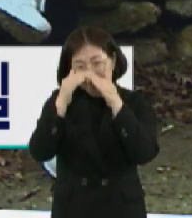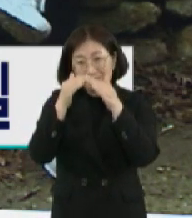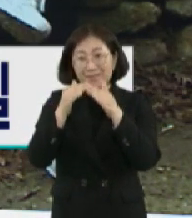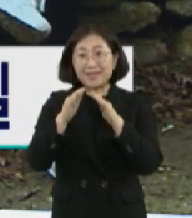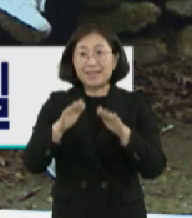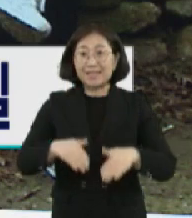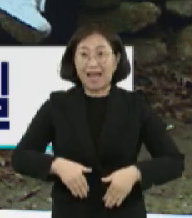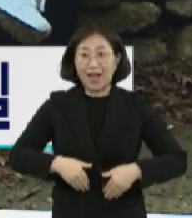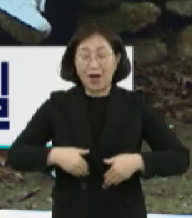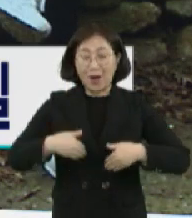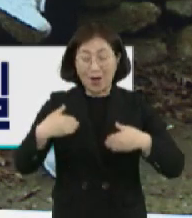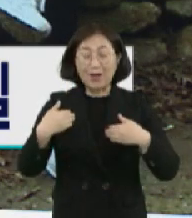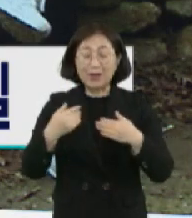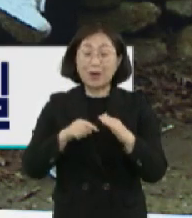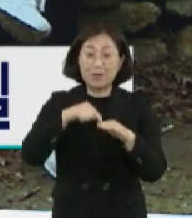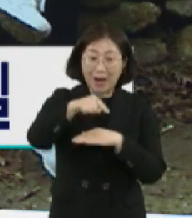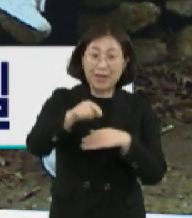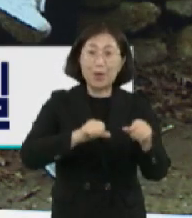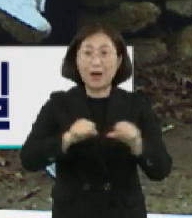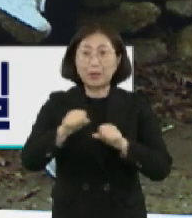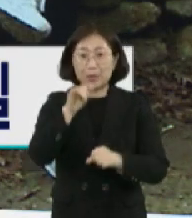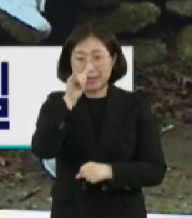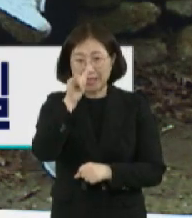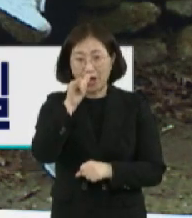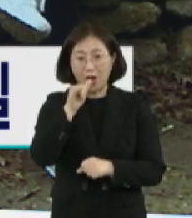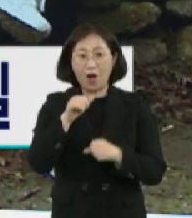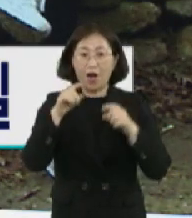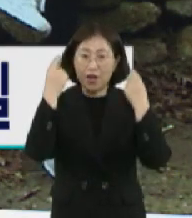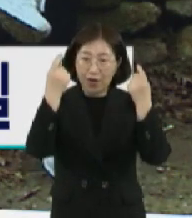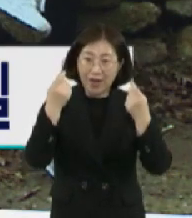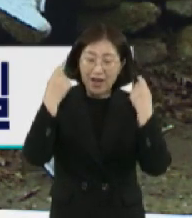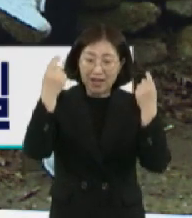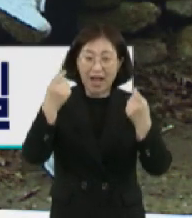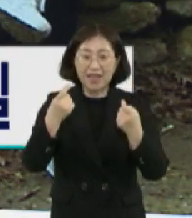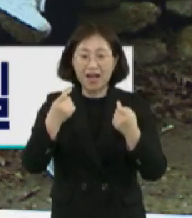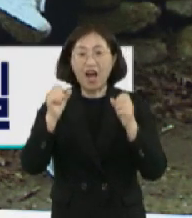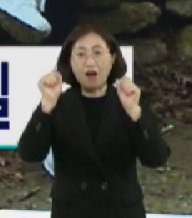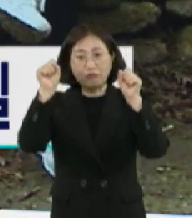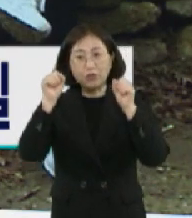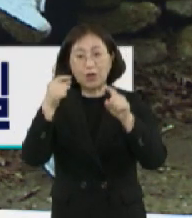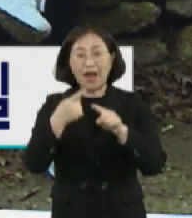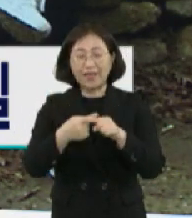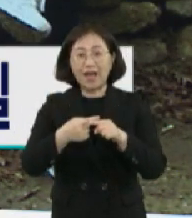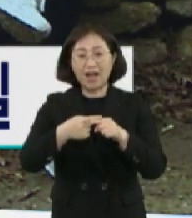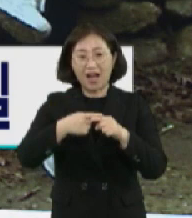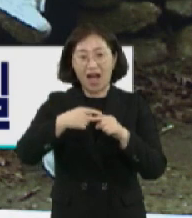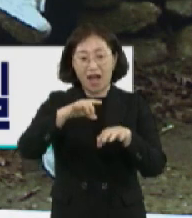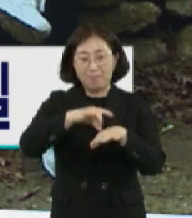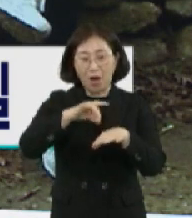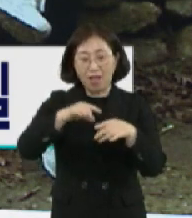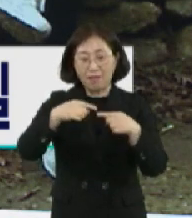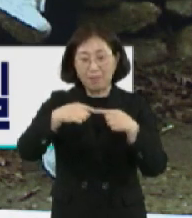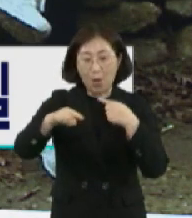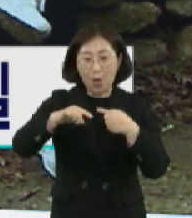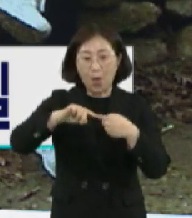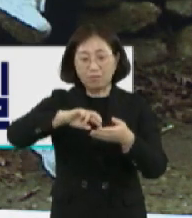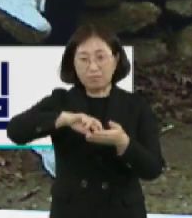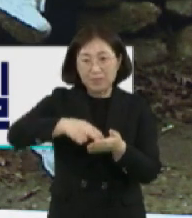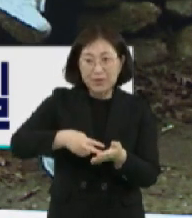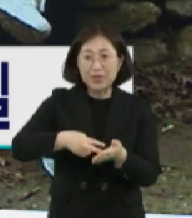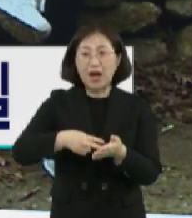있는데요. 봄철 나들이에 나서거나 운동을 하다가 골절이나 접질림을 당하는 경우도 빈번하게 발생하고